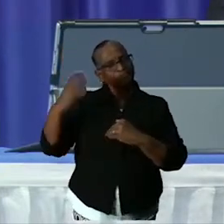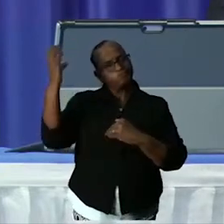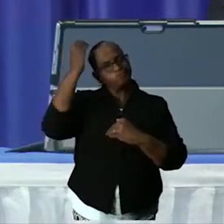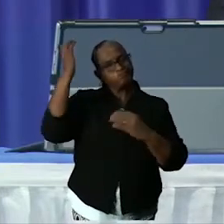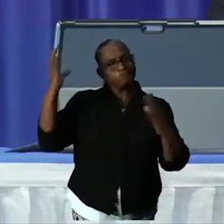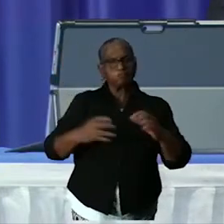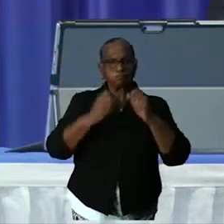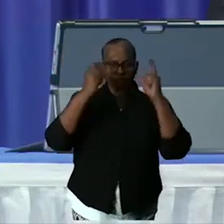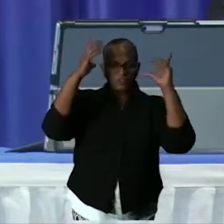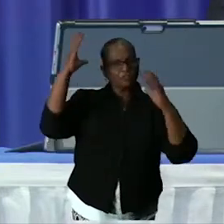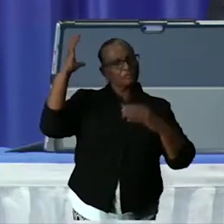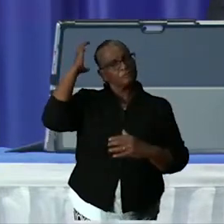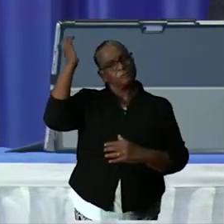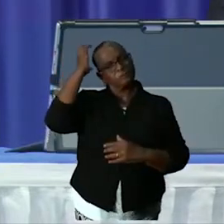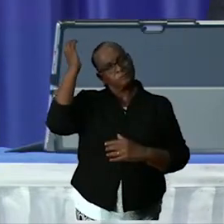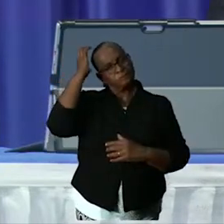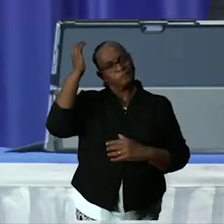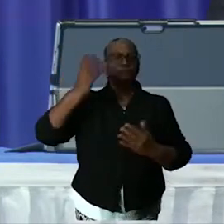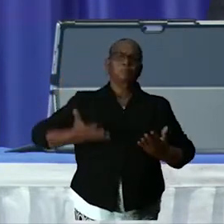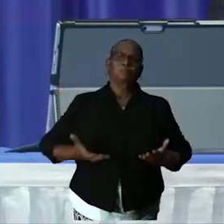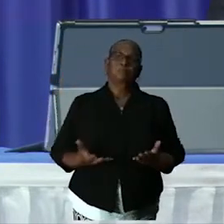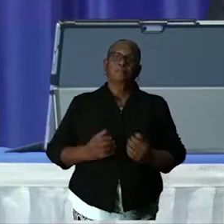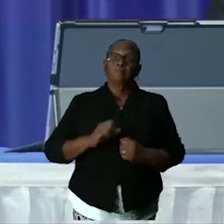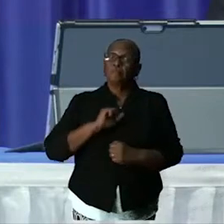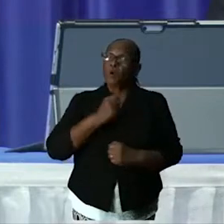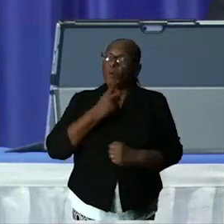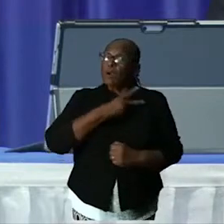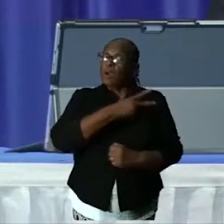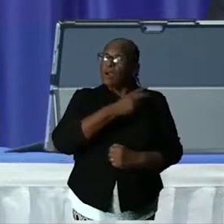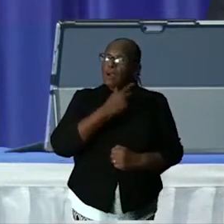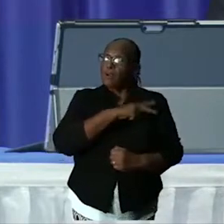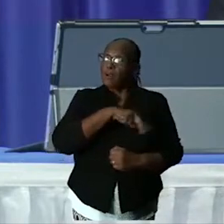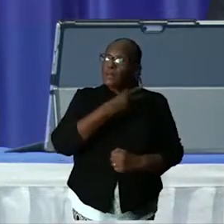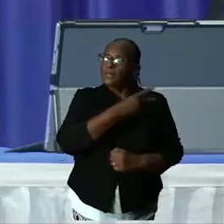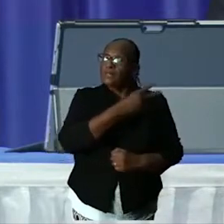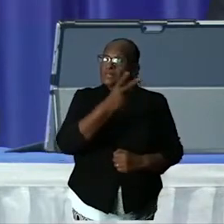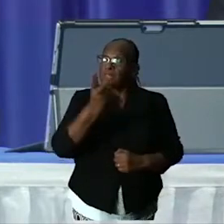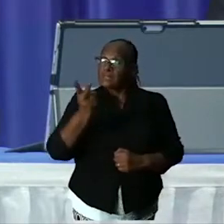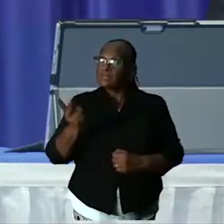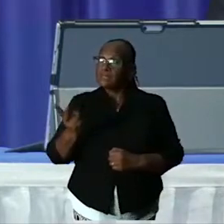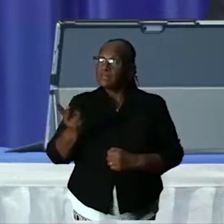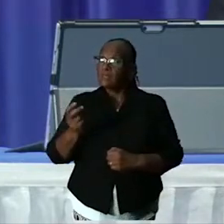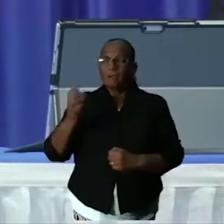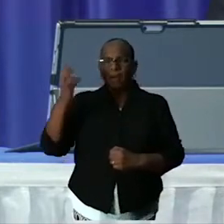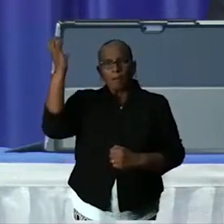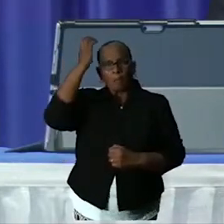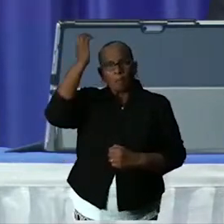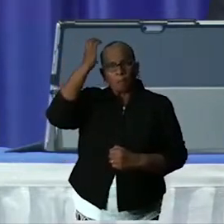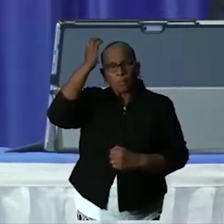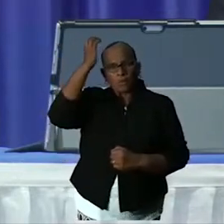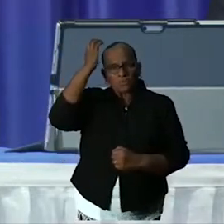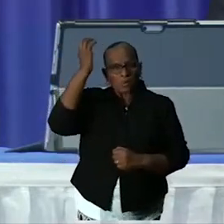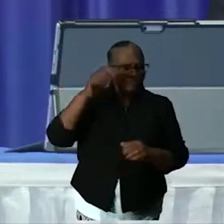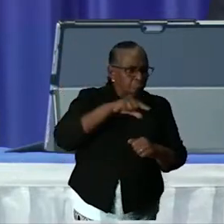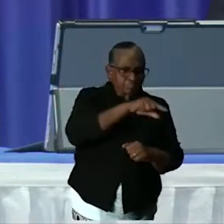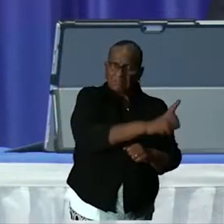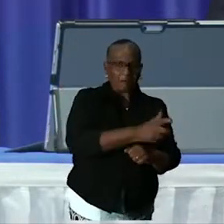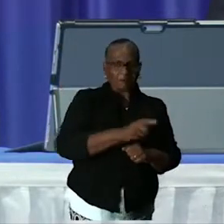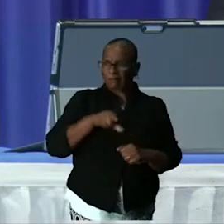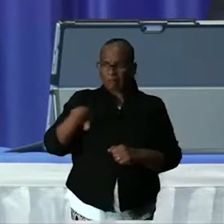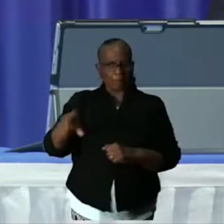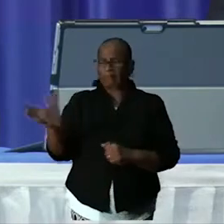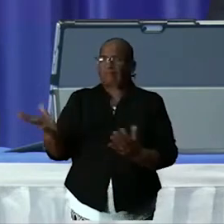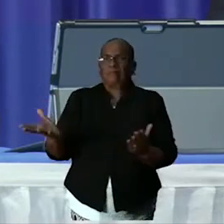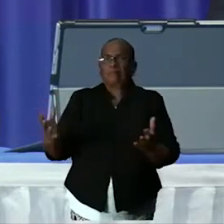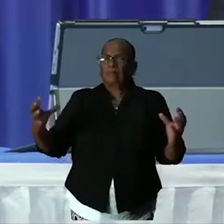bezorgd. Echter hebben we gezien dat die bezorgdheid niet overal aanwezig is in